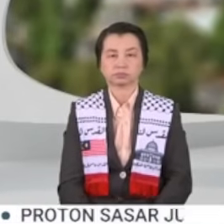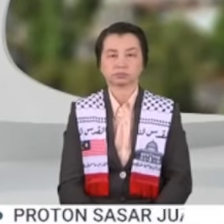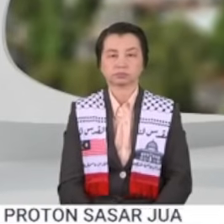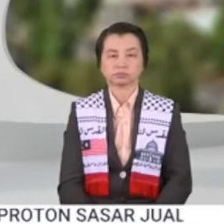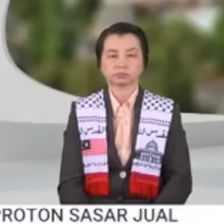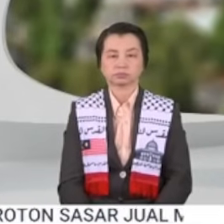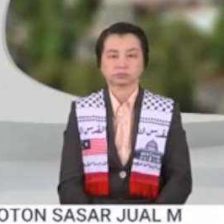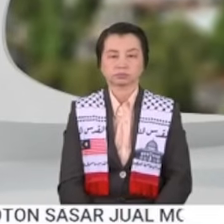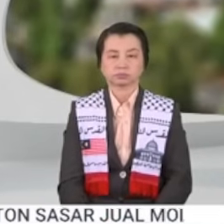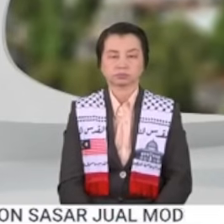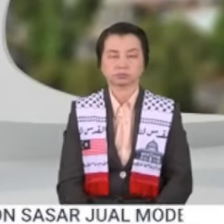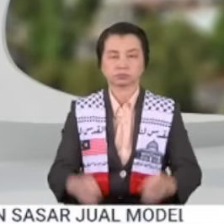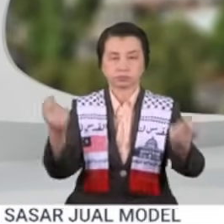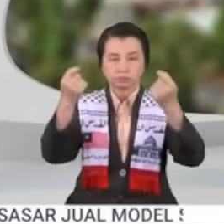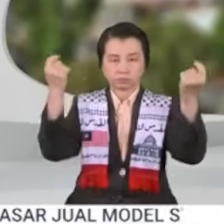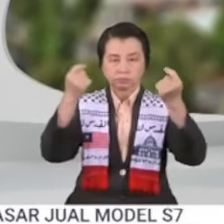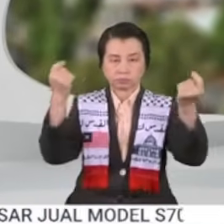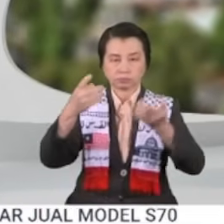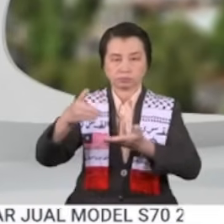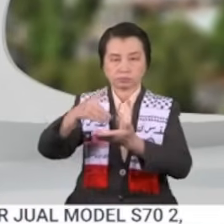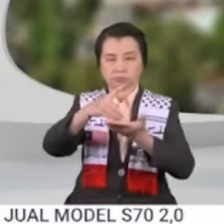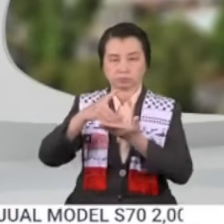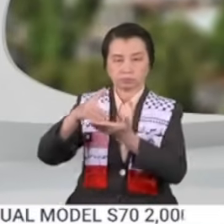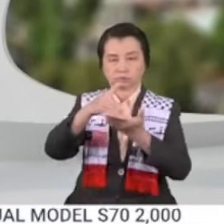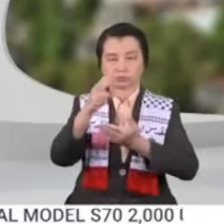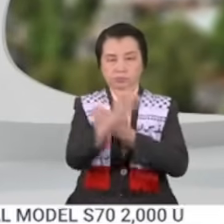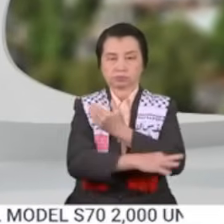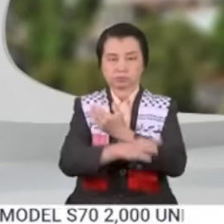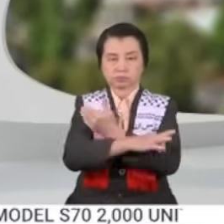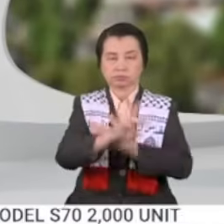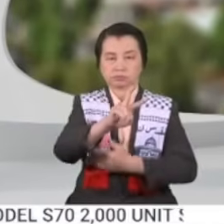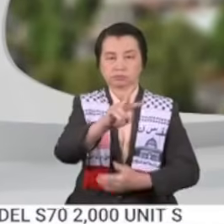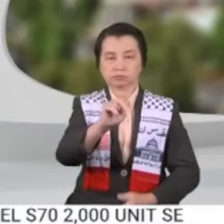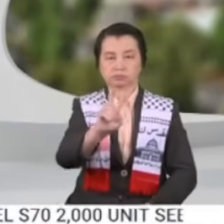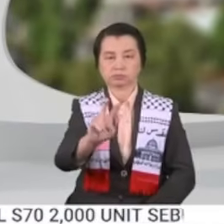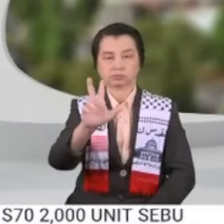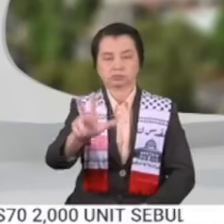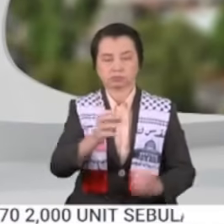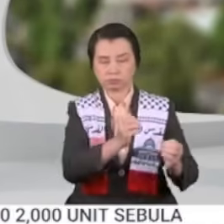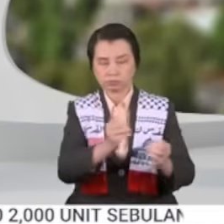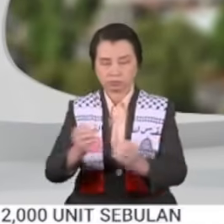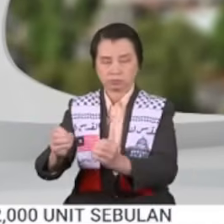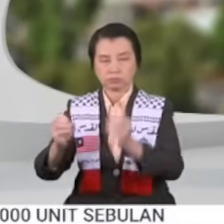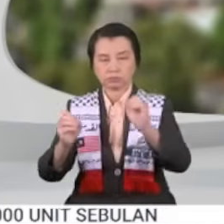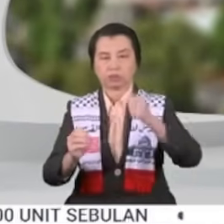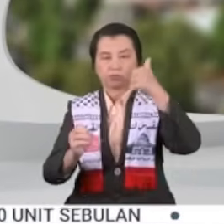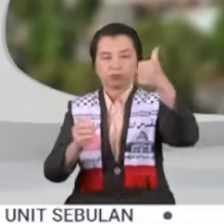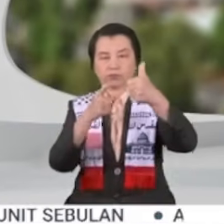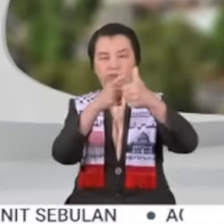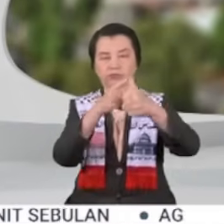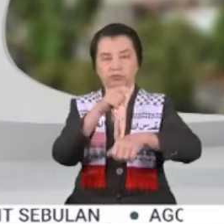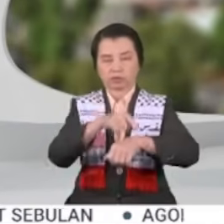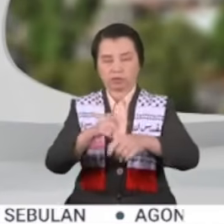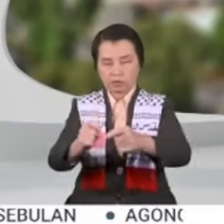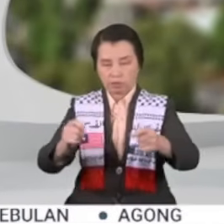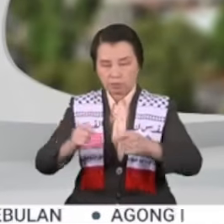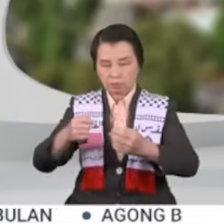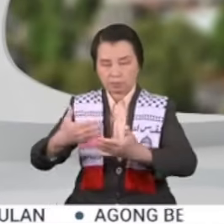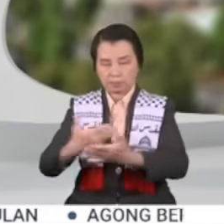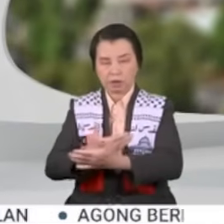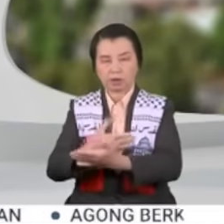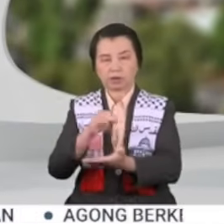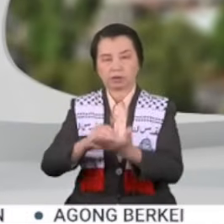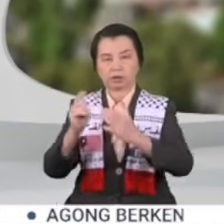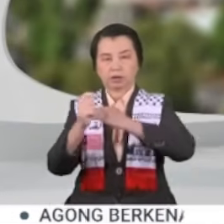kemudahan karnival dipavali Negeri 9 2023 yang dianjurkan buat julung kali di lokasi baharu